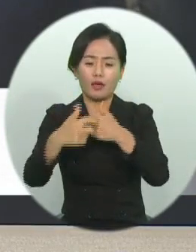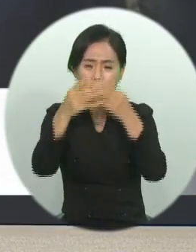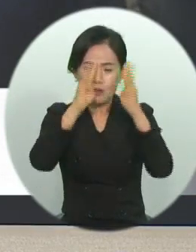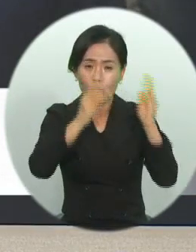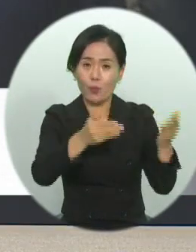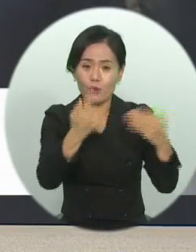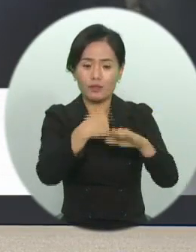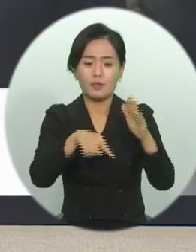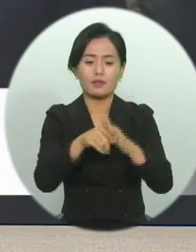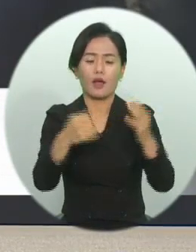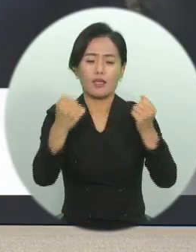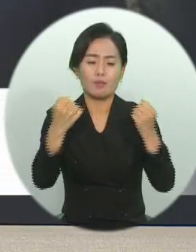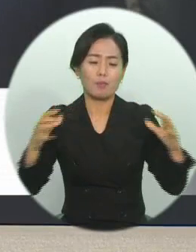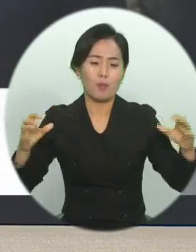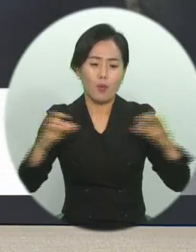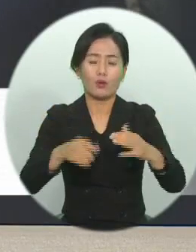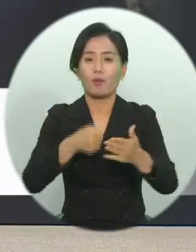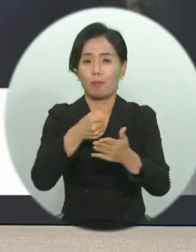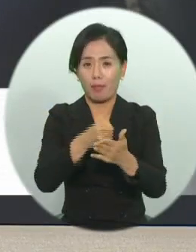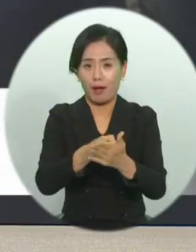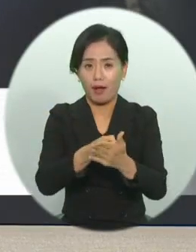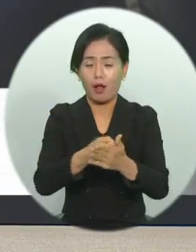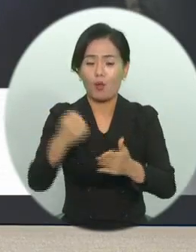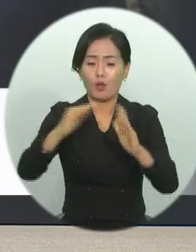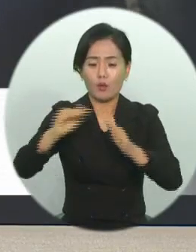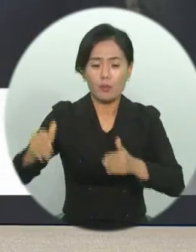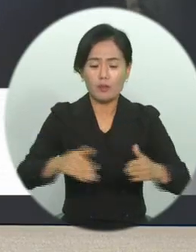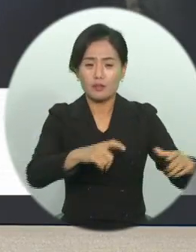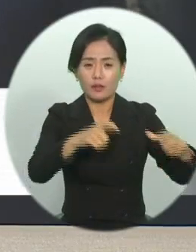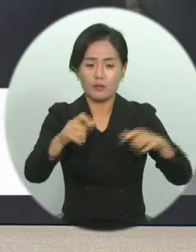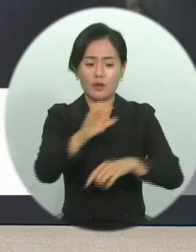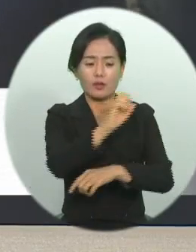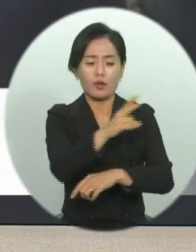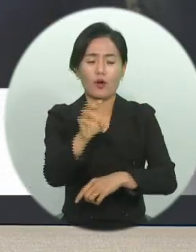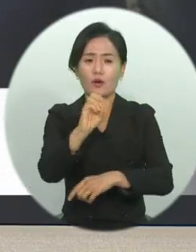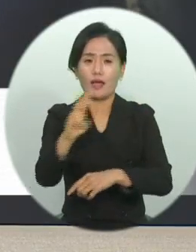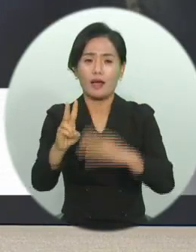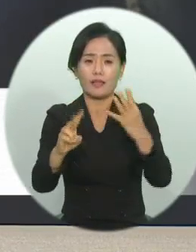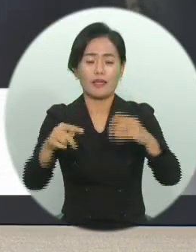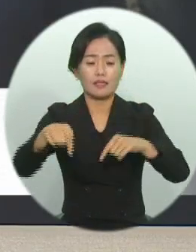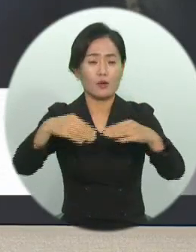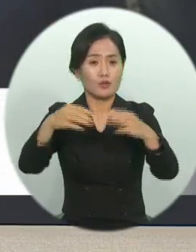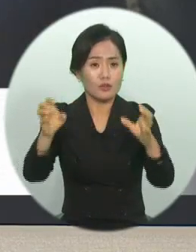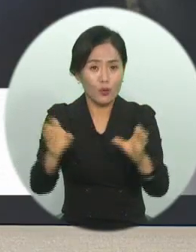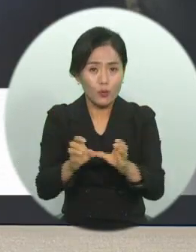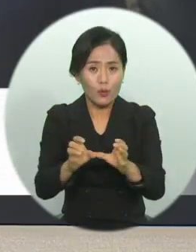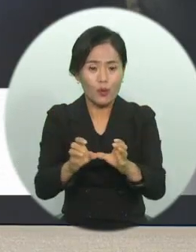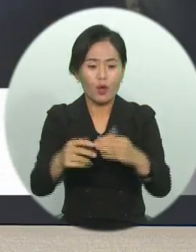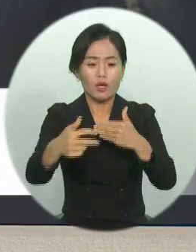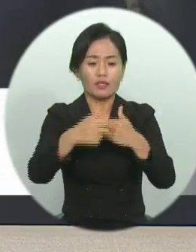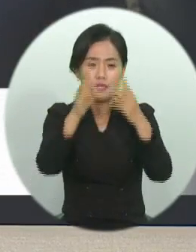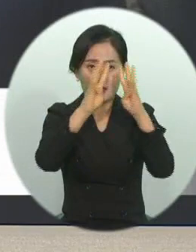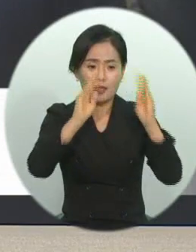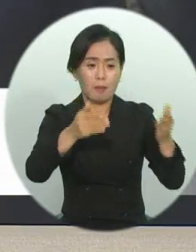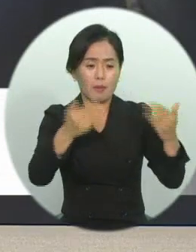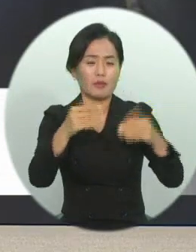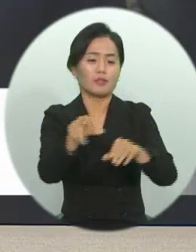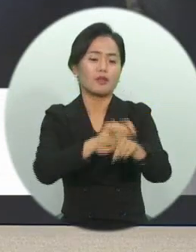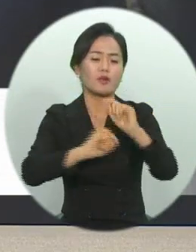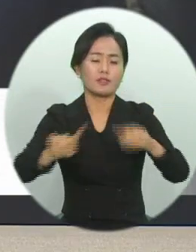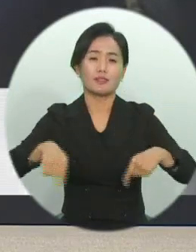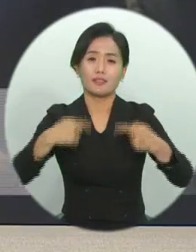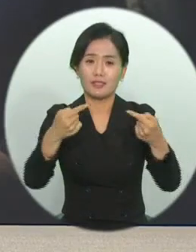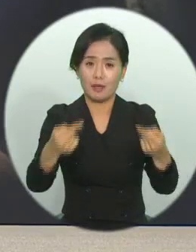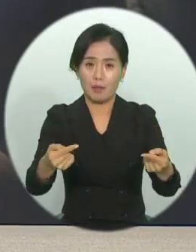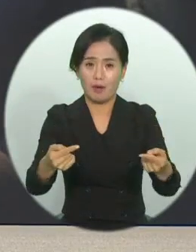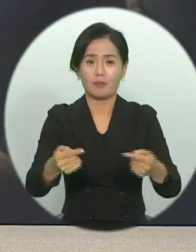유치를 위해 함께 힘을 모으기로 했습니다. 또 전남 지역 여야 4당을 포함한 정치권도 의대 신설에 적극 나서기로